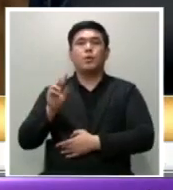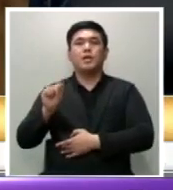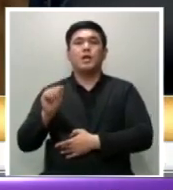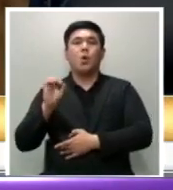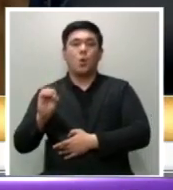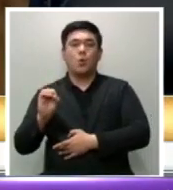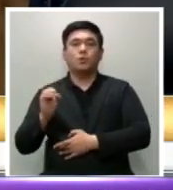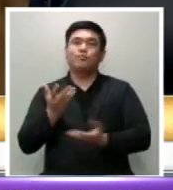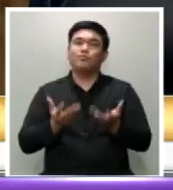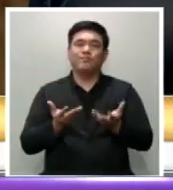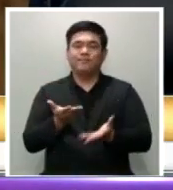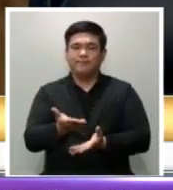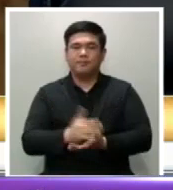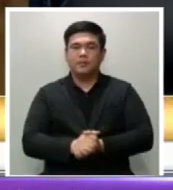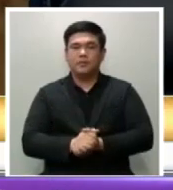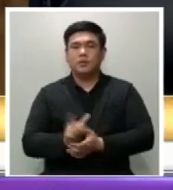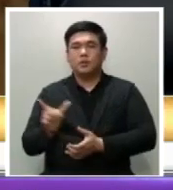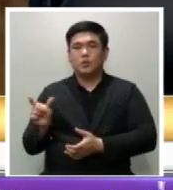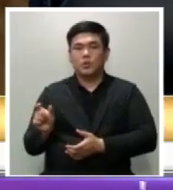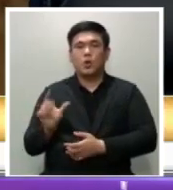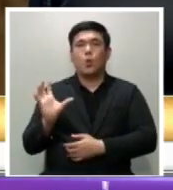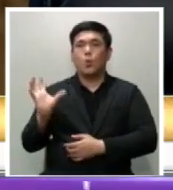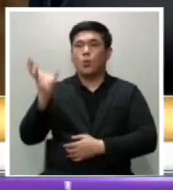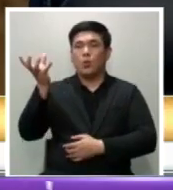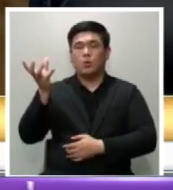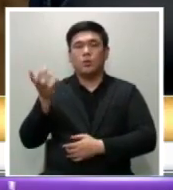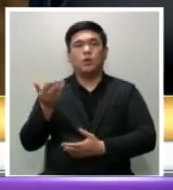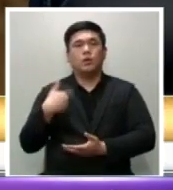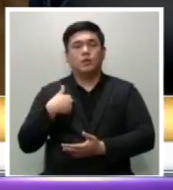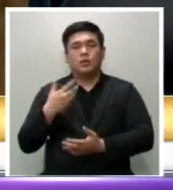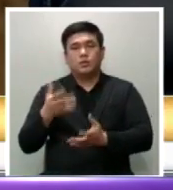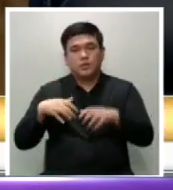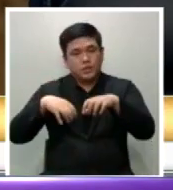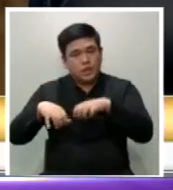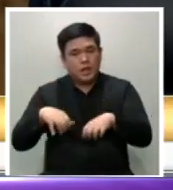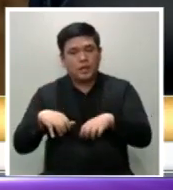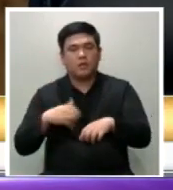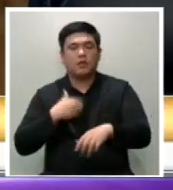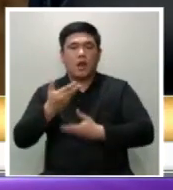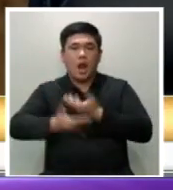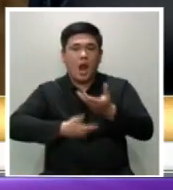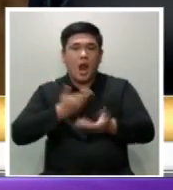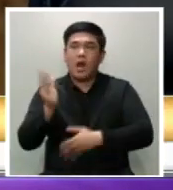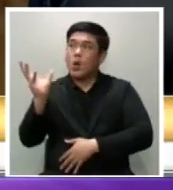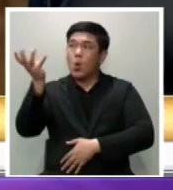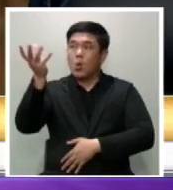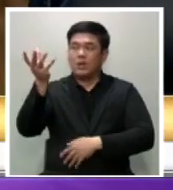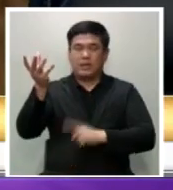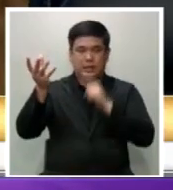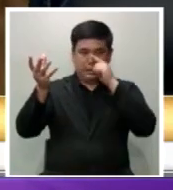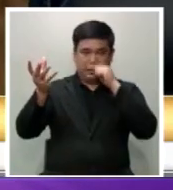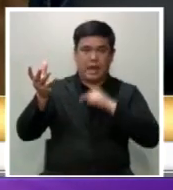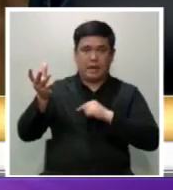ชิญย่อมาจากคำว่า World Trade Organization เป็นองค์การการค้าโลกประเทศไทยเป็นหนึ่งในร้อย